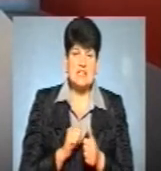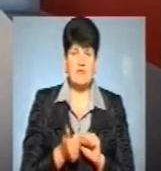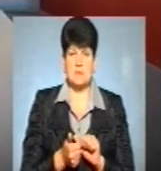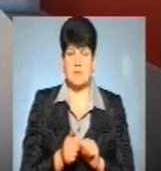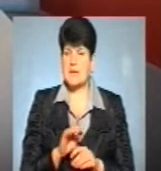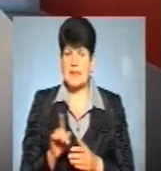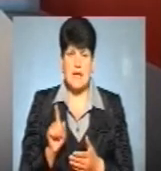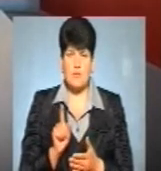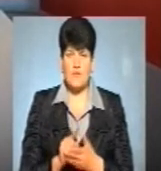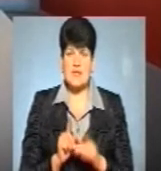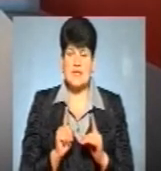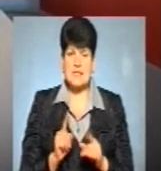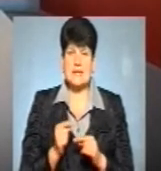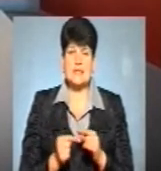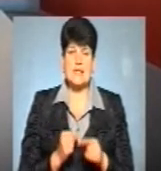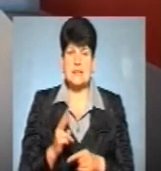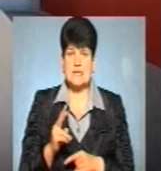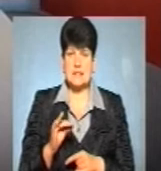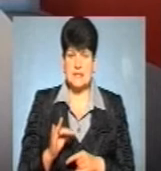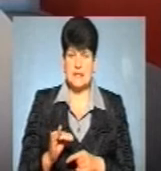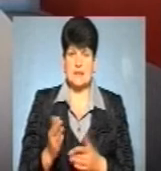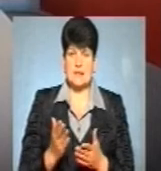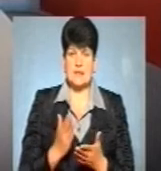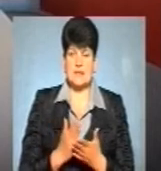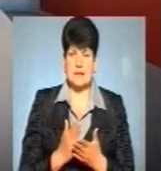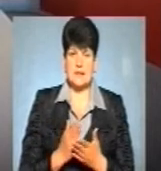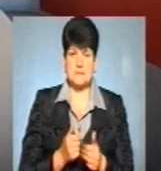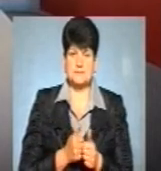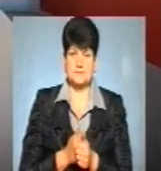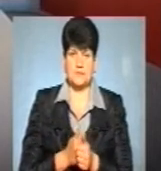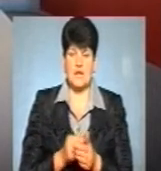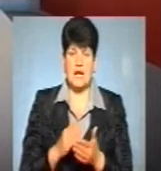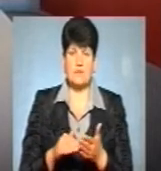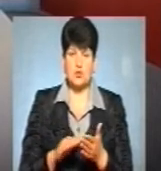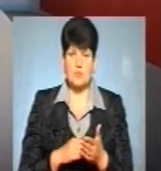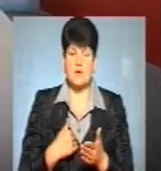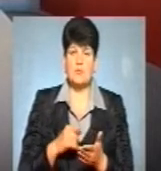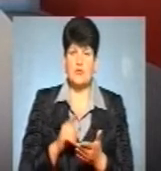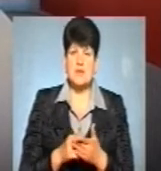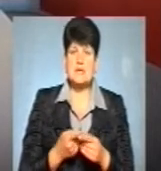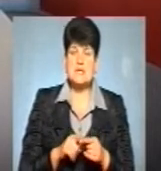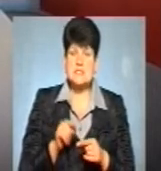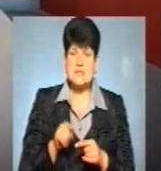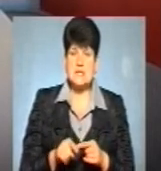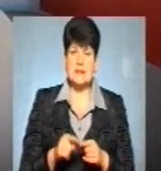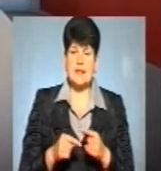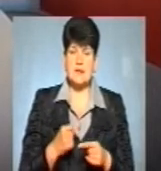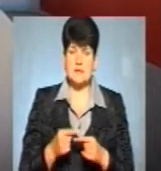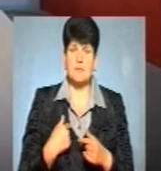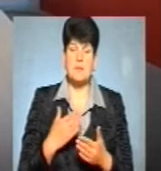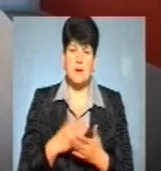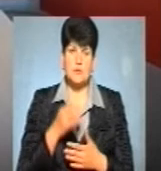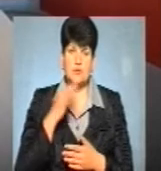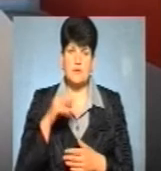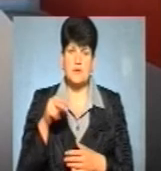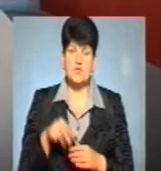тільки наслідки, які наступають, ліквідовувати. Ми повинні ці наслідки, ми маємо досвід 2008 року, ми маємо